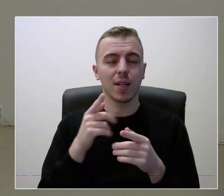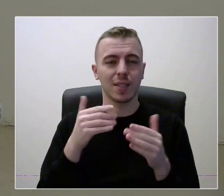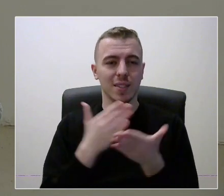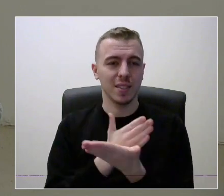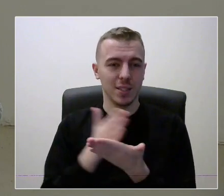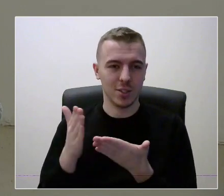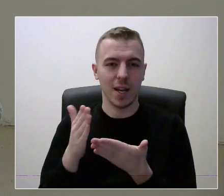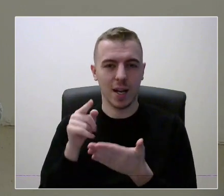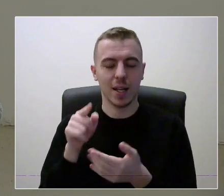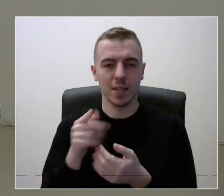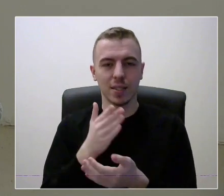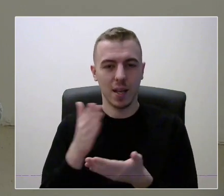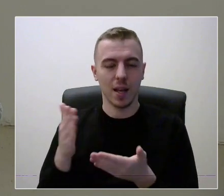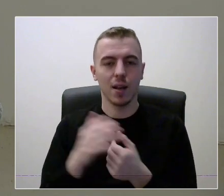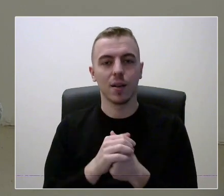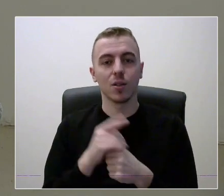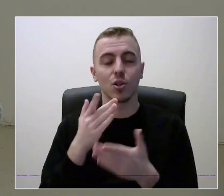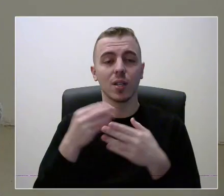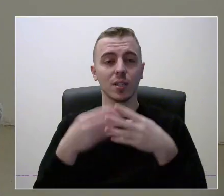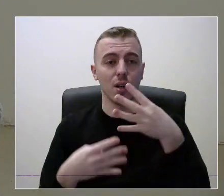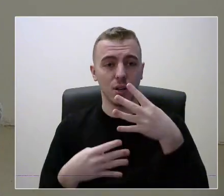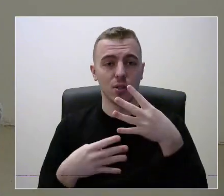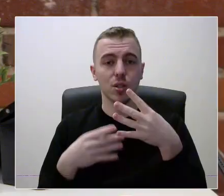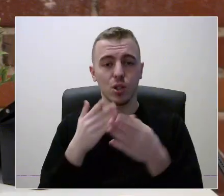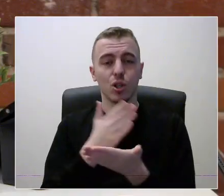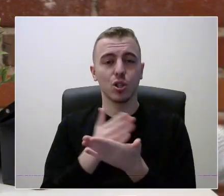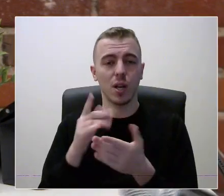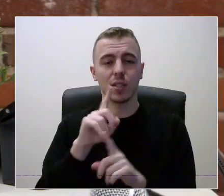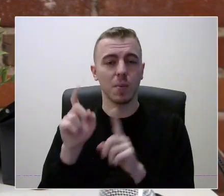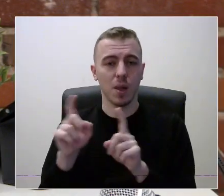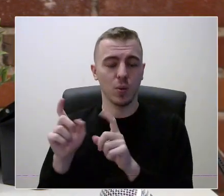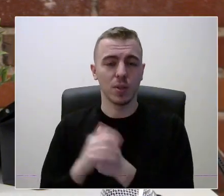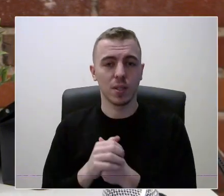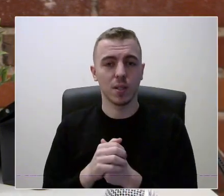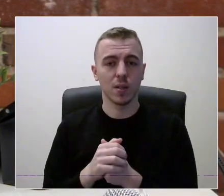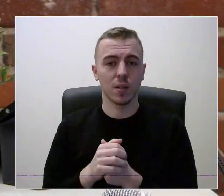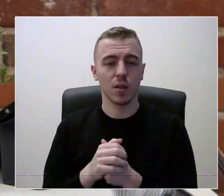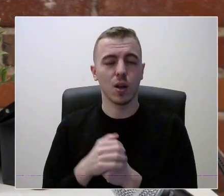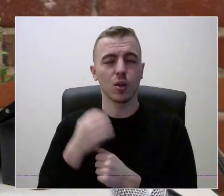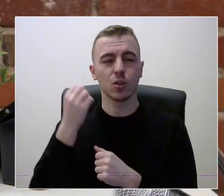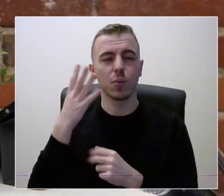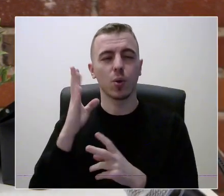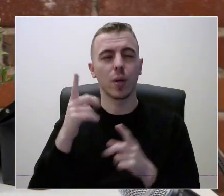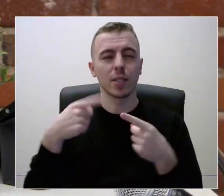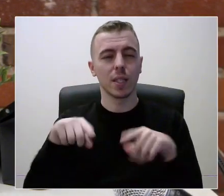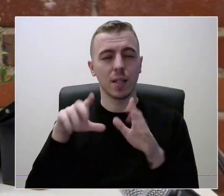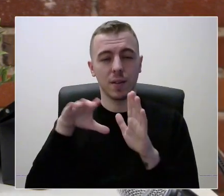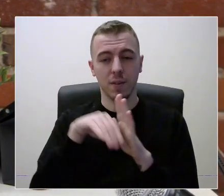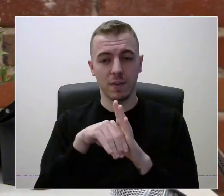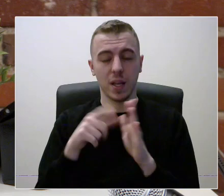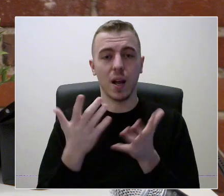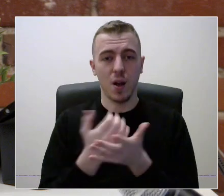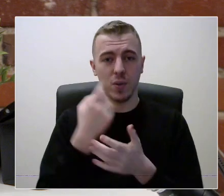įmonių sąrašą ir iš eilės apklausinėja. Suprantu, tie, kurie yra toj srity, tai tie ir gauna informaciją, ar ne